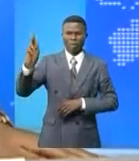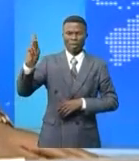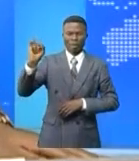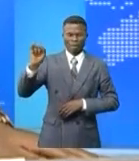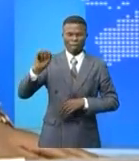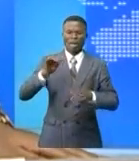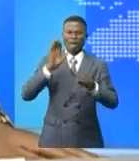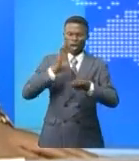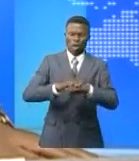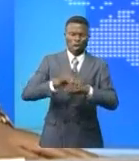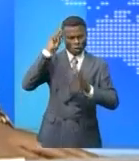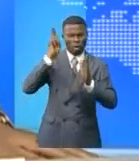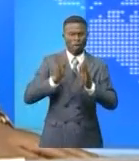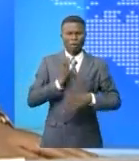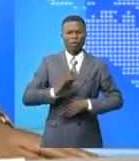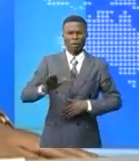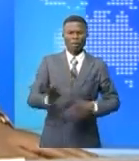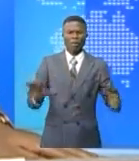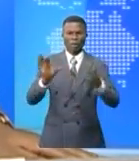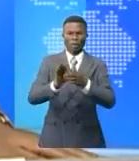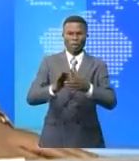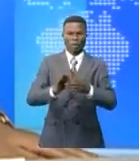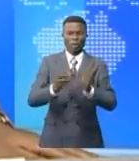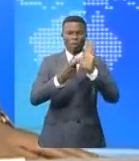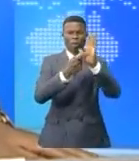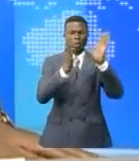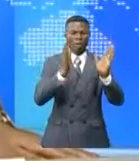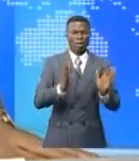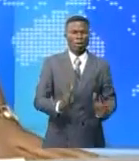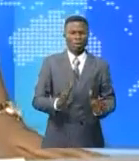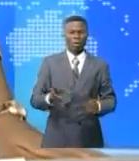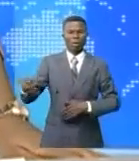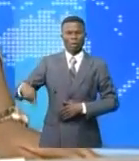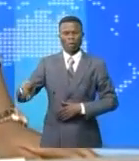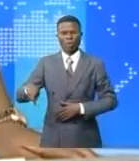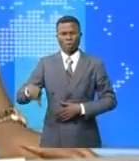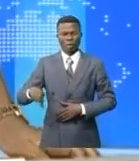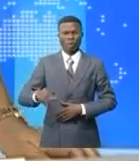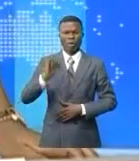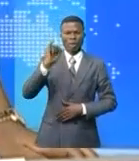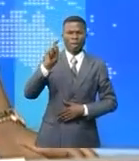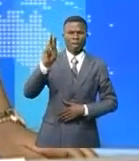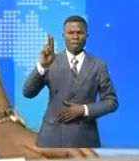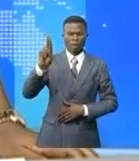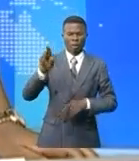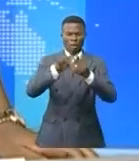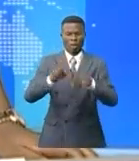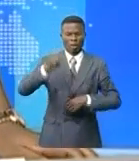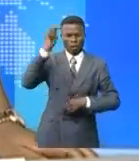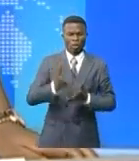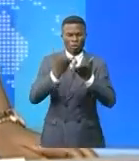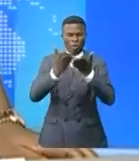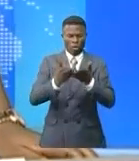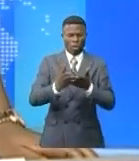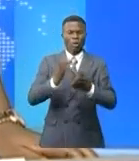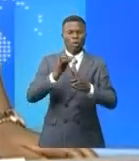la République et un comité composé de représentants de la province de l'Ituri et celle du Nord Kivu vient d'être